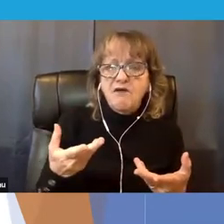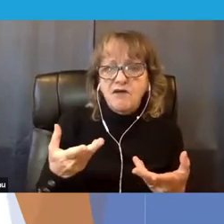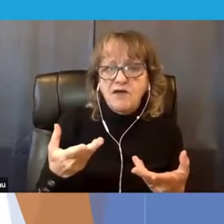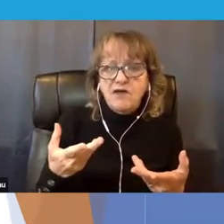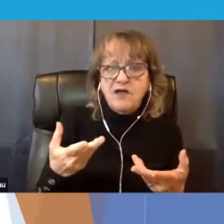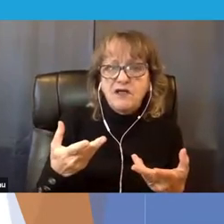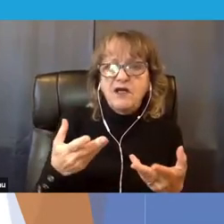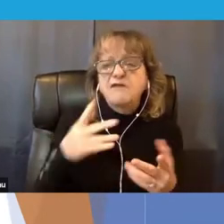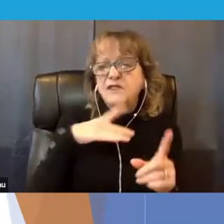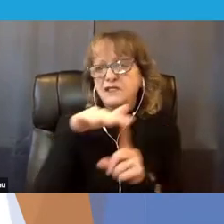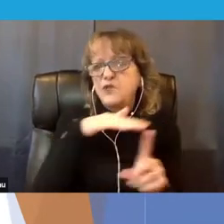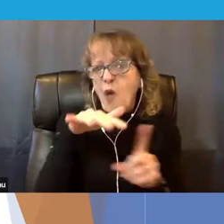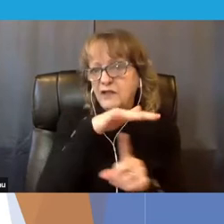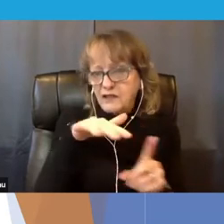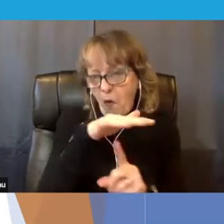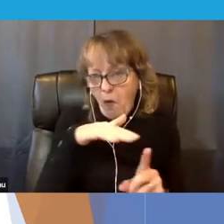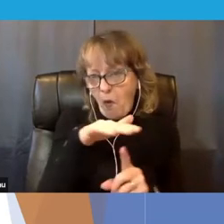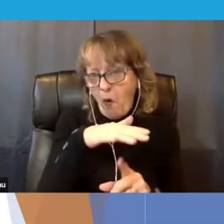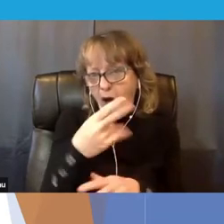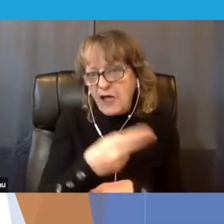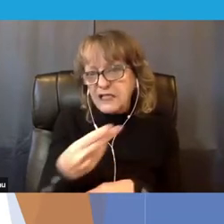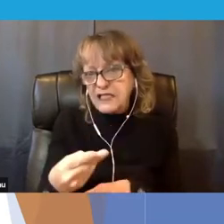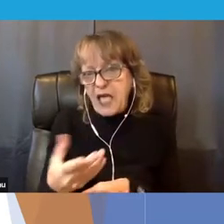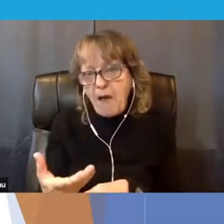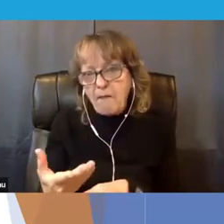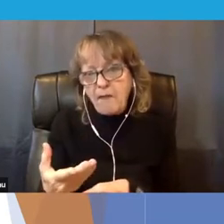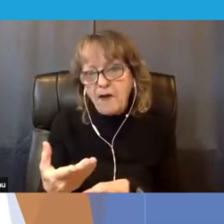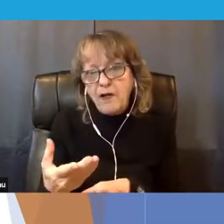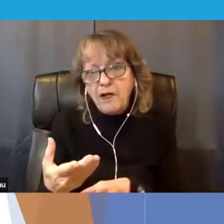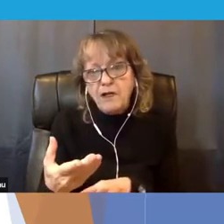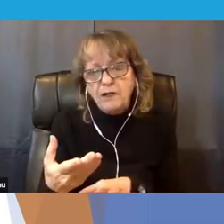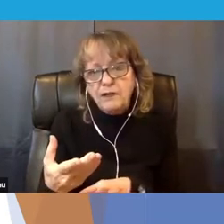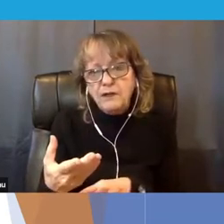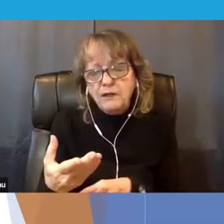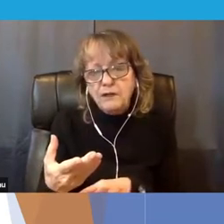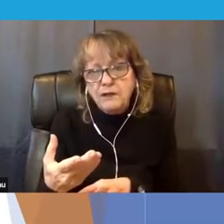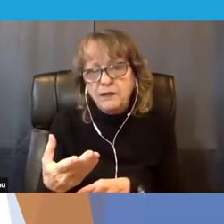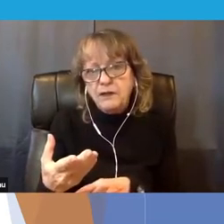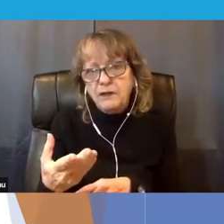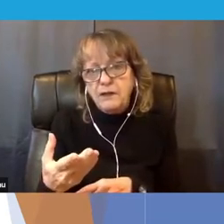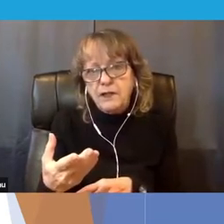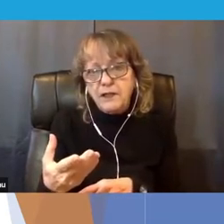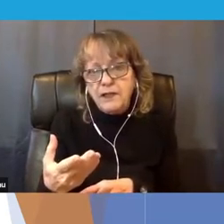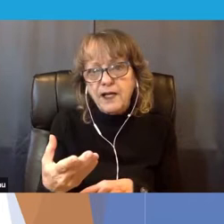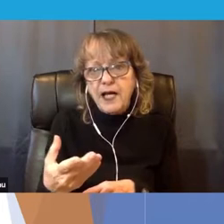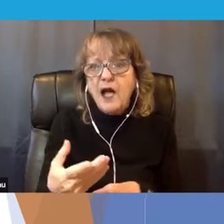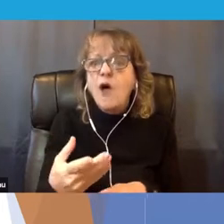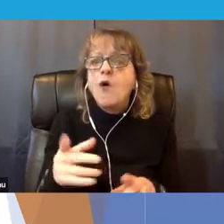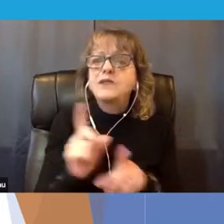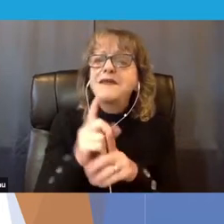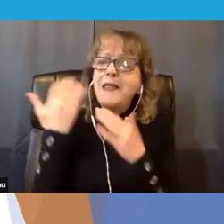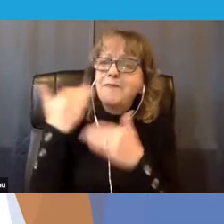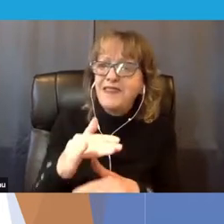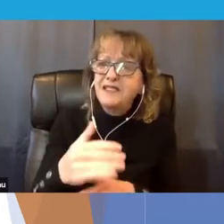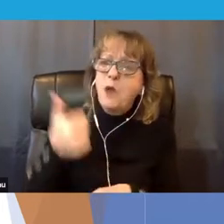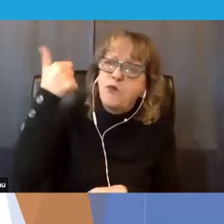des situations de handicap, elles sont aussi plus nombreuses à vivre des limitations plus sévères et ont